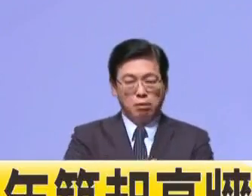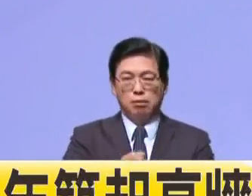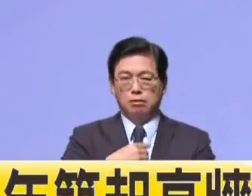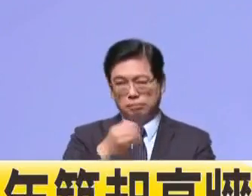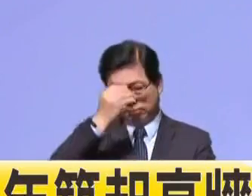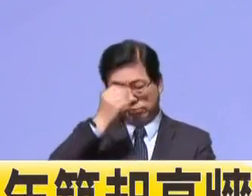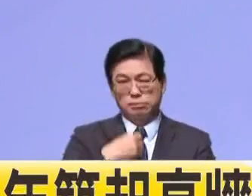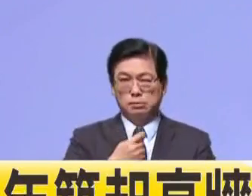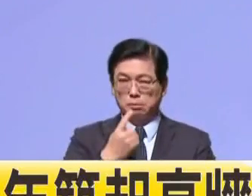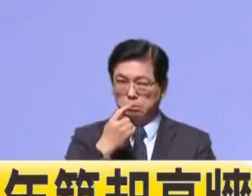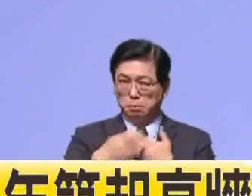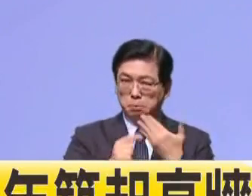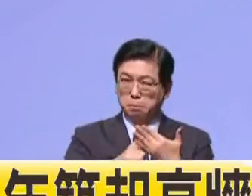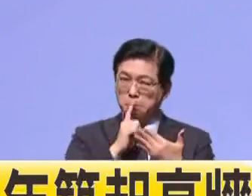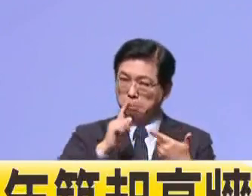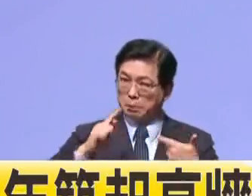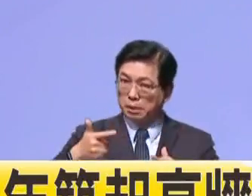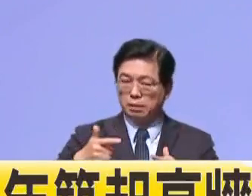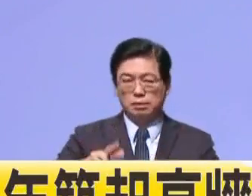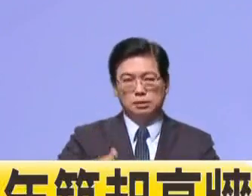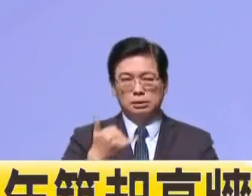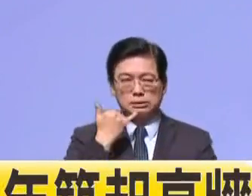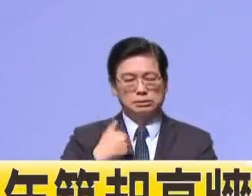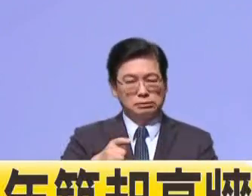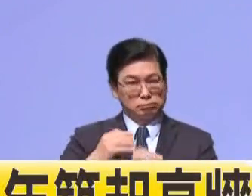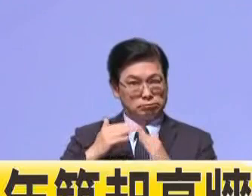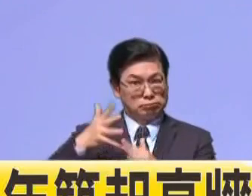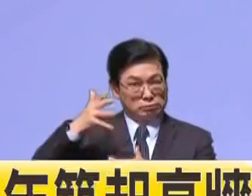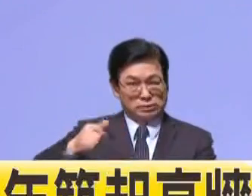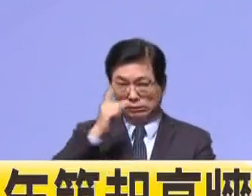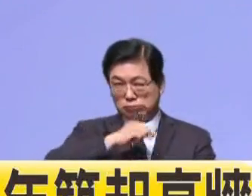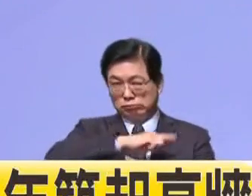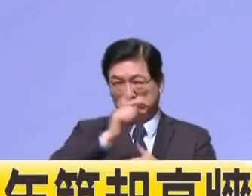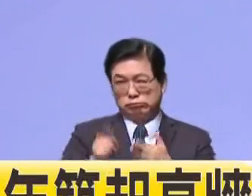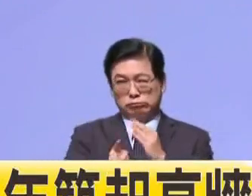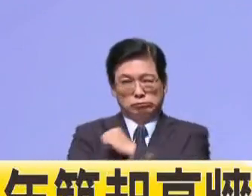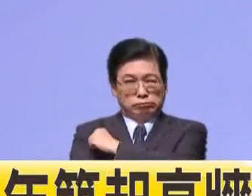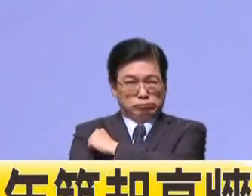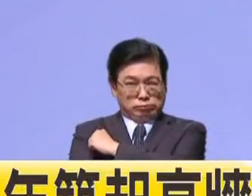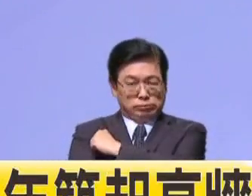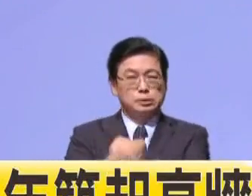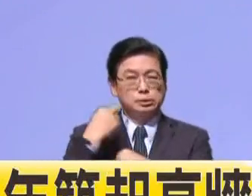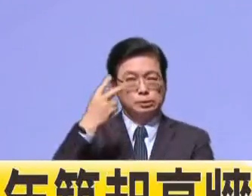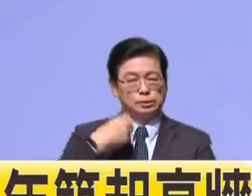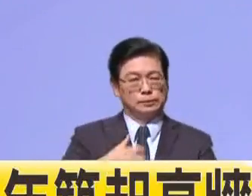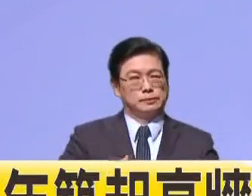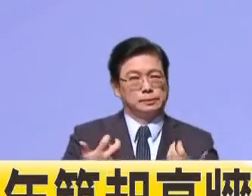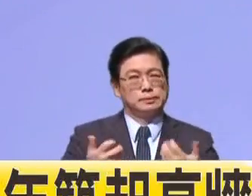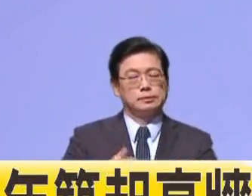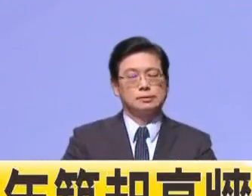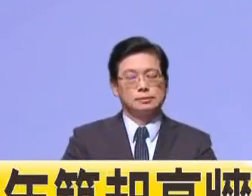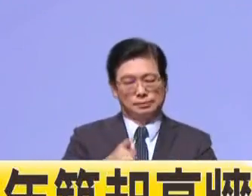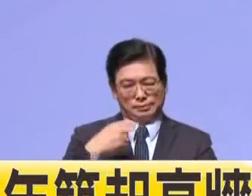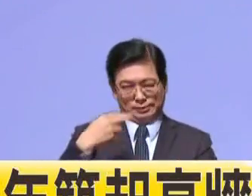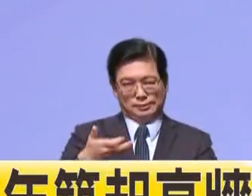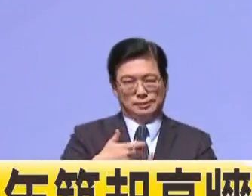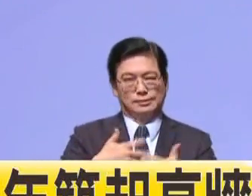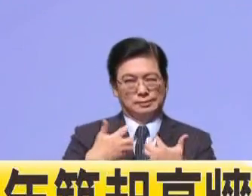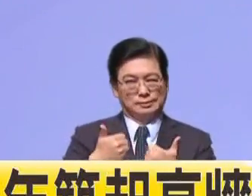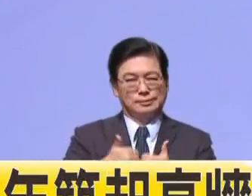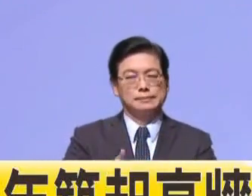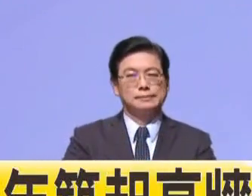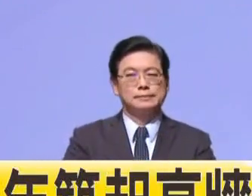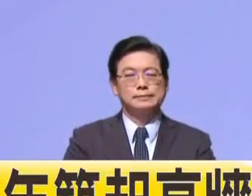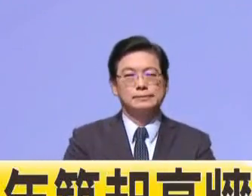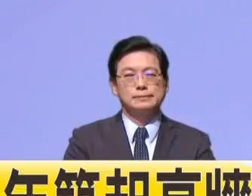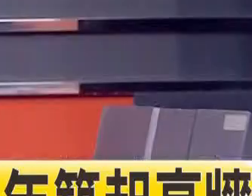厌倦了说一套做一套，如果你对市长施政满意度永远在末端班感到气愤，请你给陈时中一